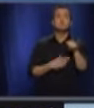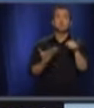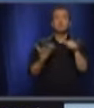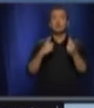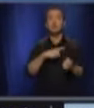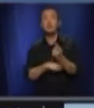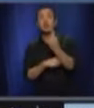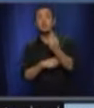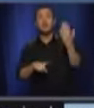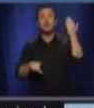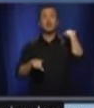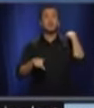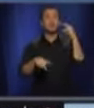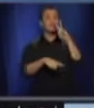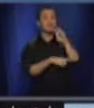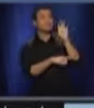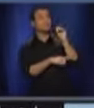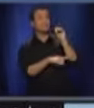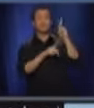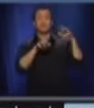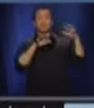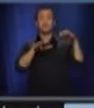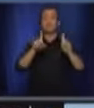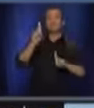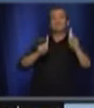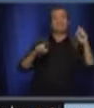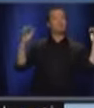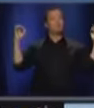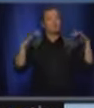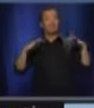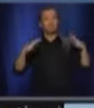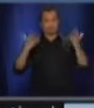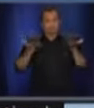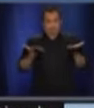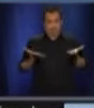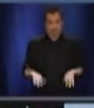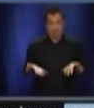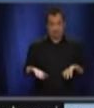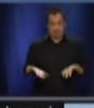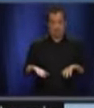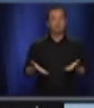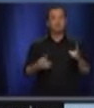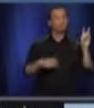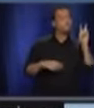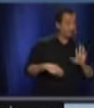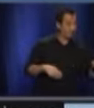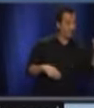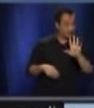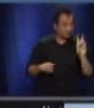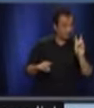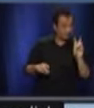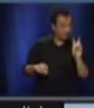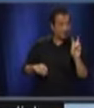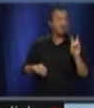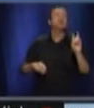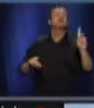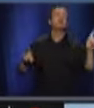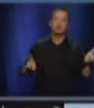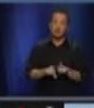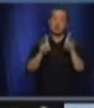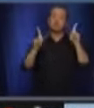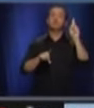à 250. Peu importe si vous êtes aujourd'hui, même dans une zone verte, on passe à 50. Et